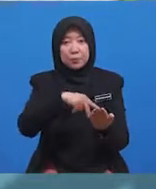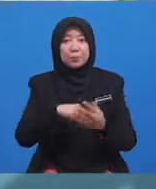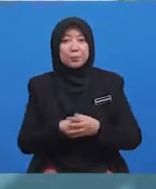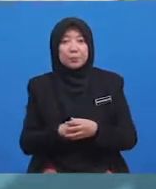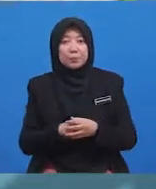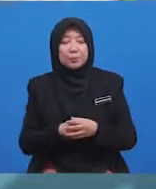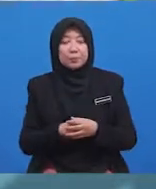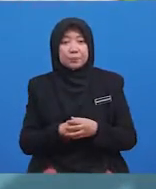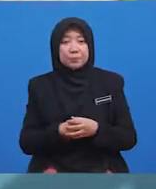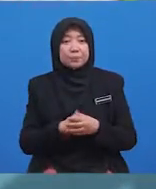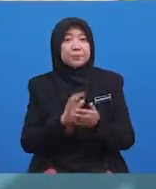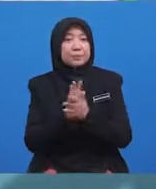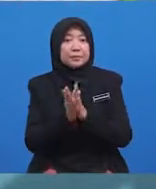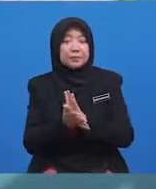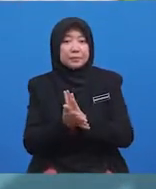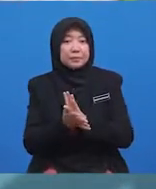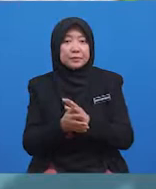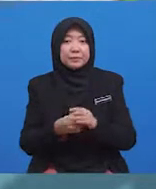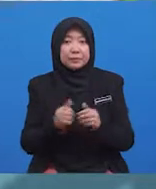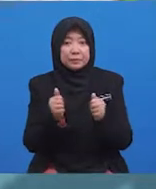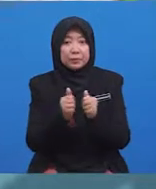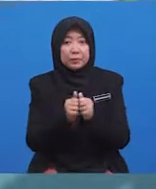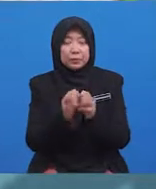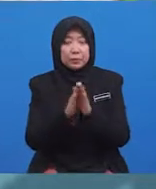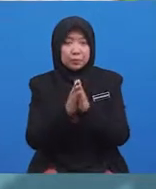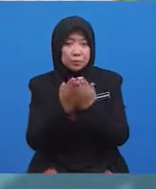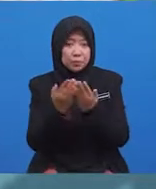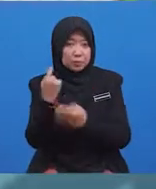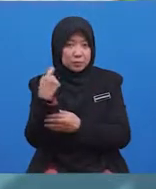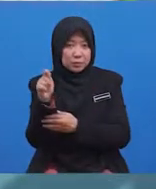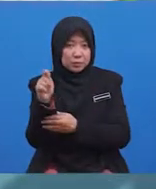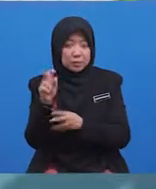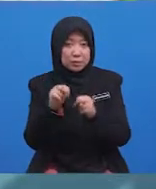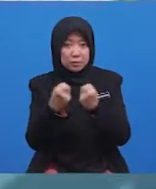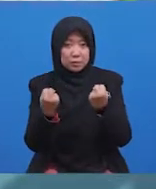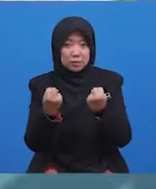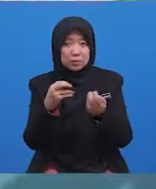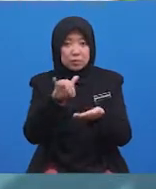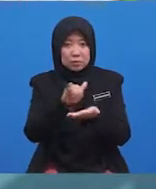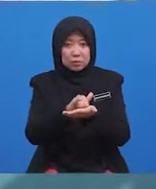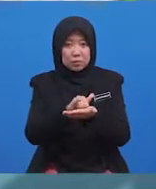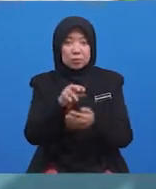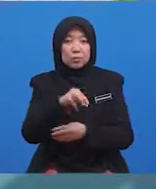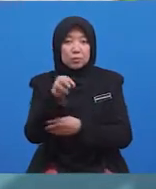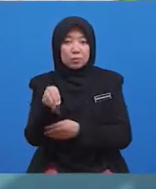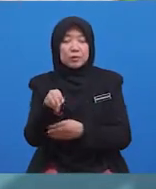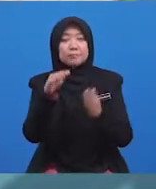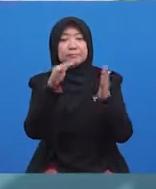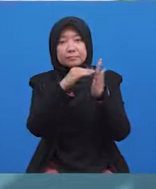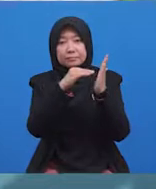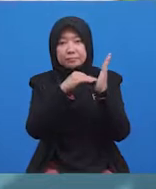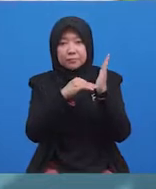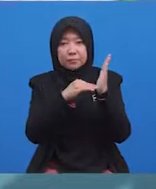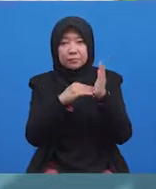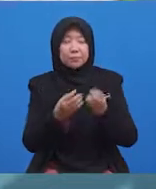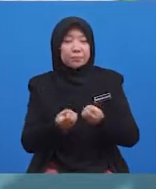Oleh itu, berbekalkan buku teks antologi tersebut, murid-murid diminta menyenaraikan seberapa